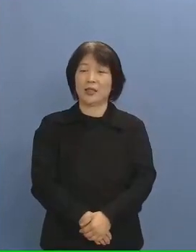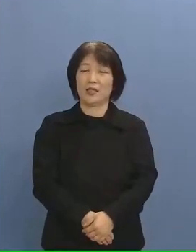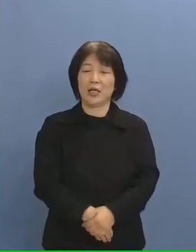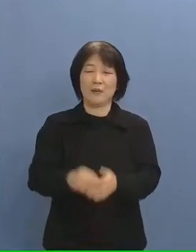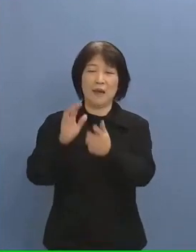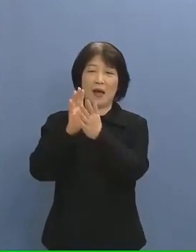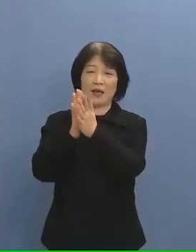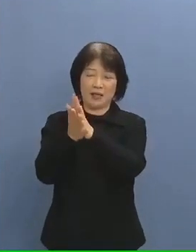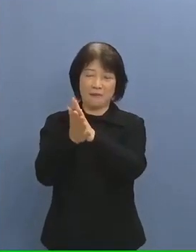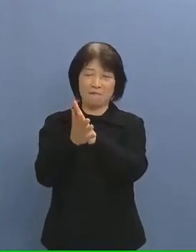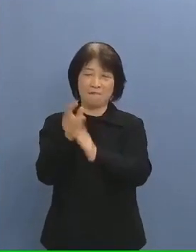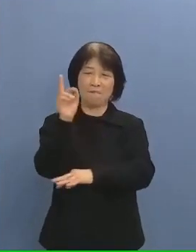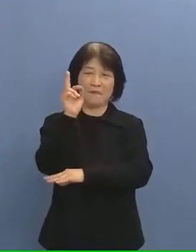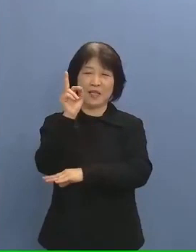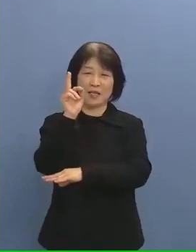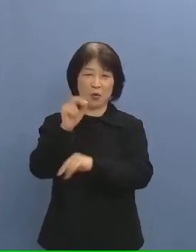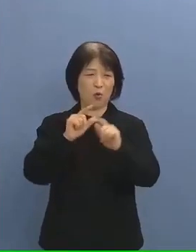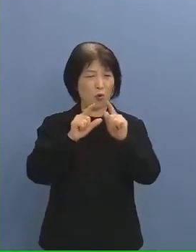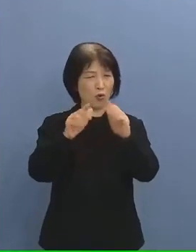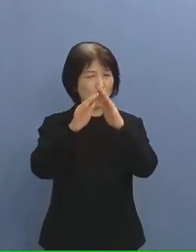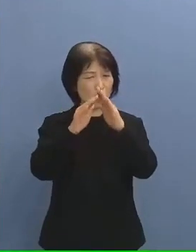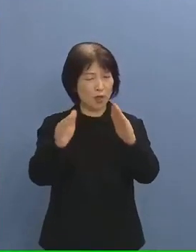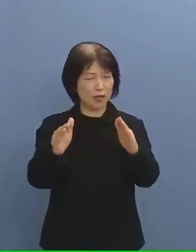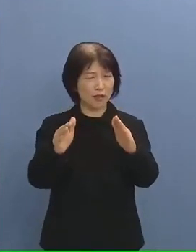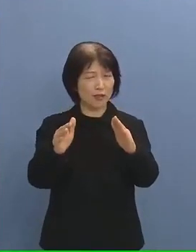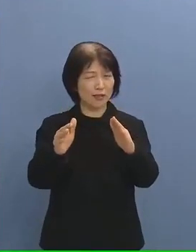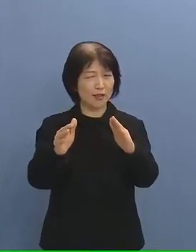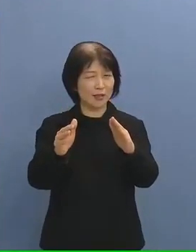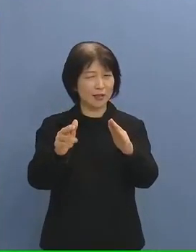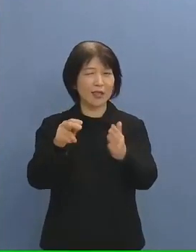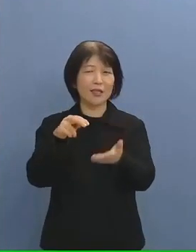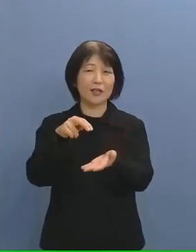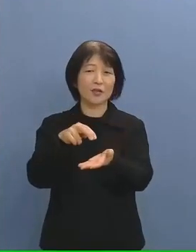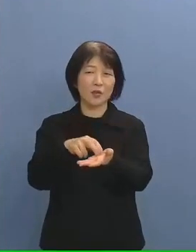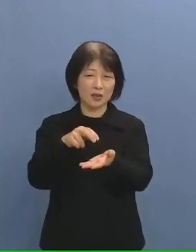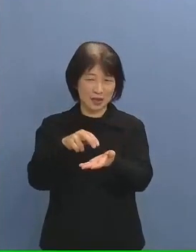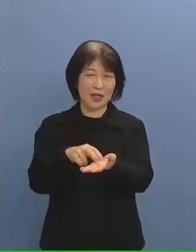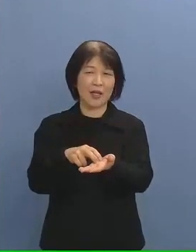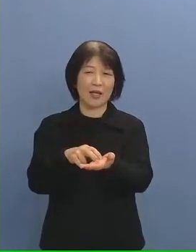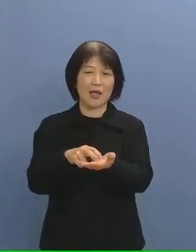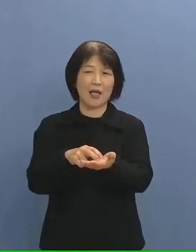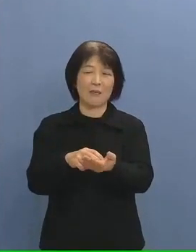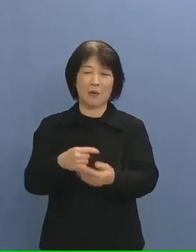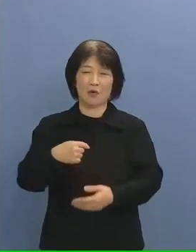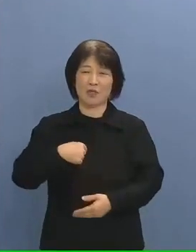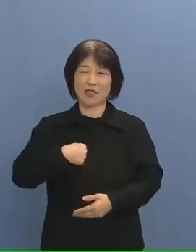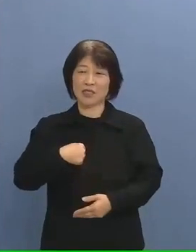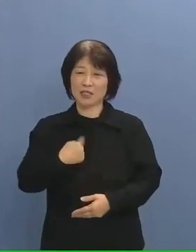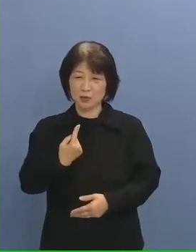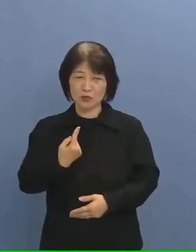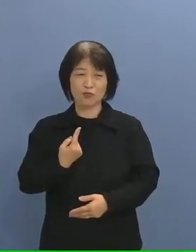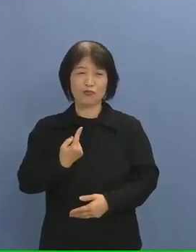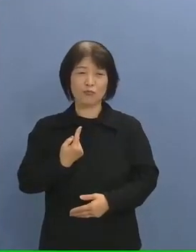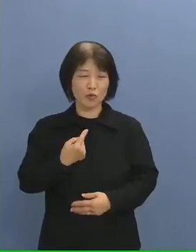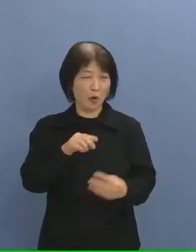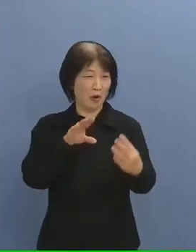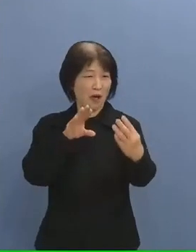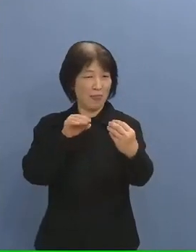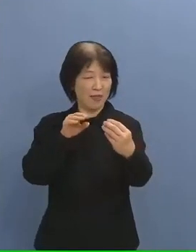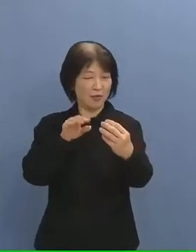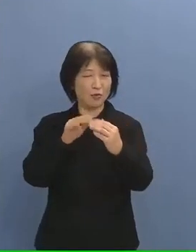県政報告会、として、いわゆる、斉藤元彦と語る会ということ